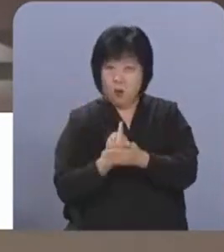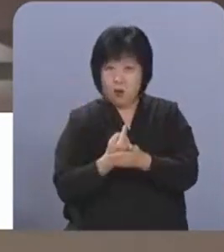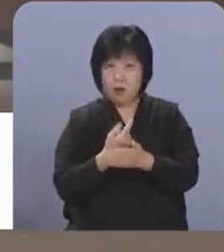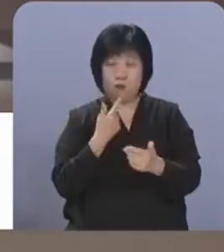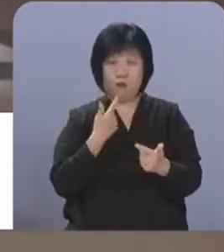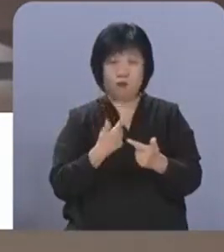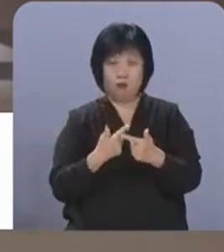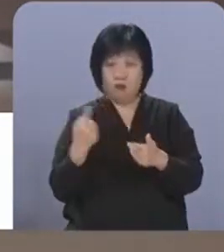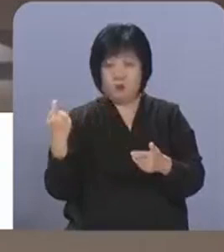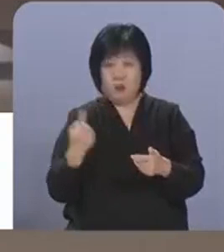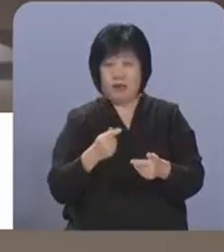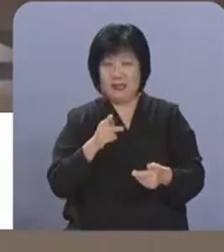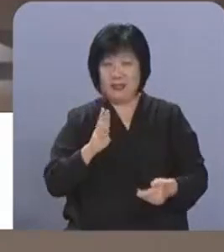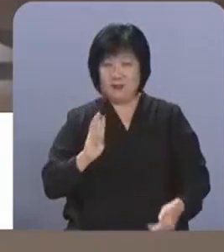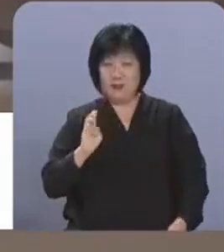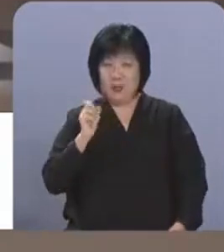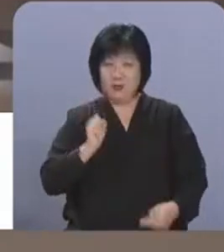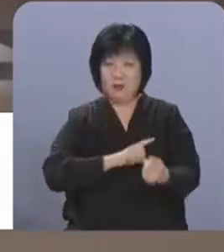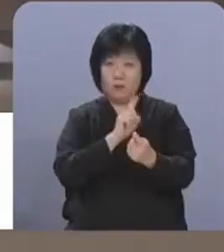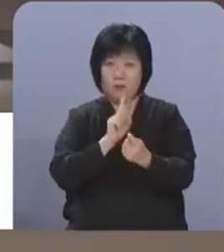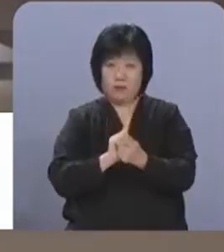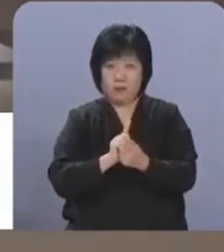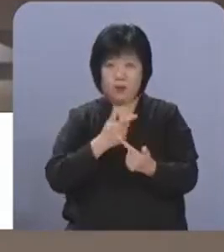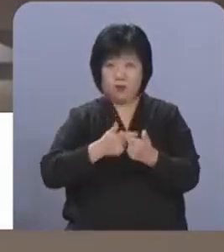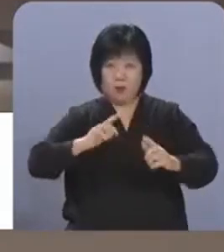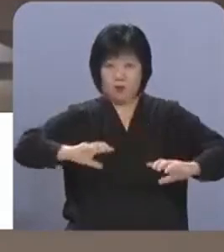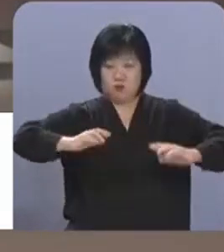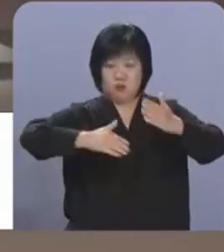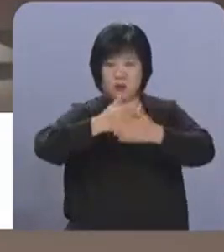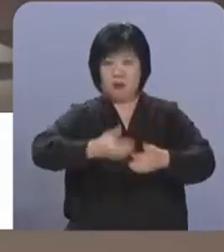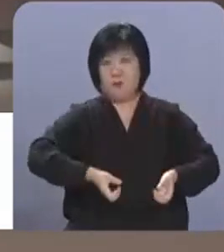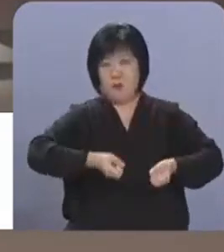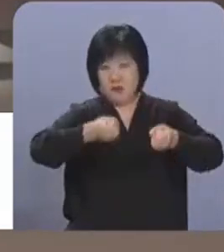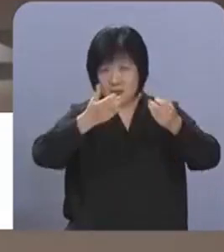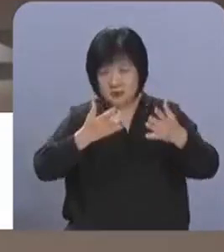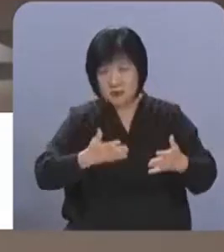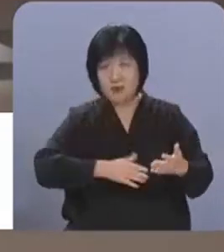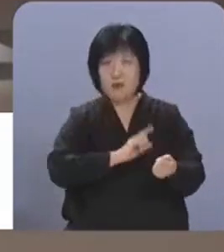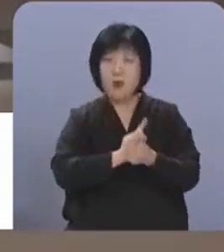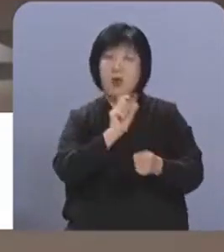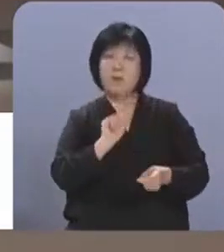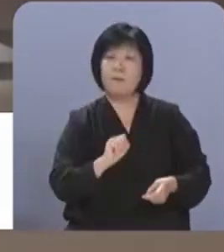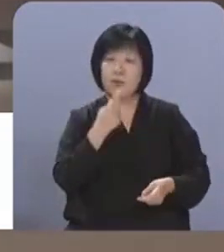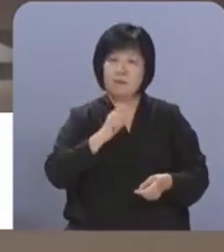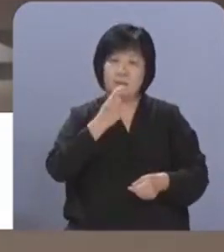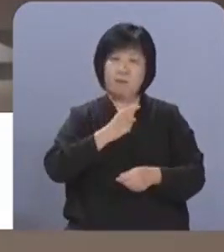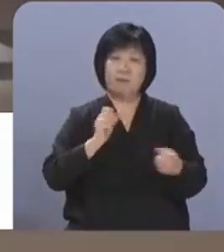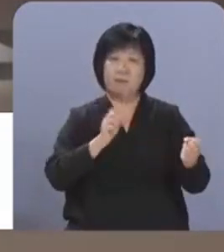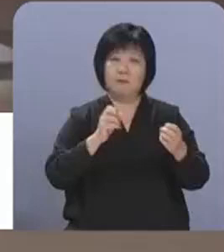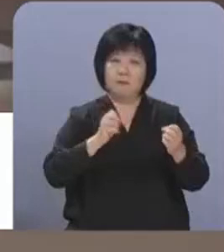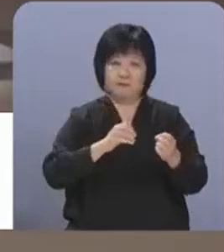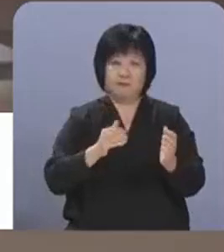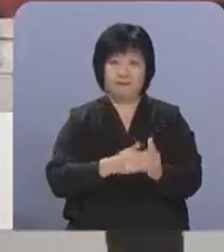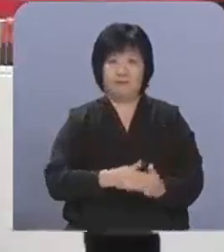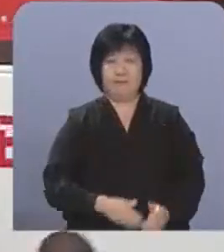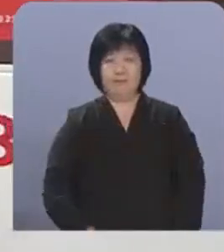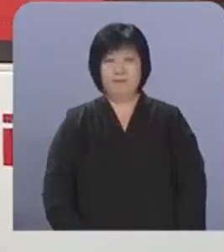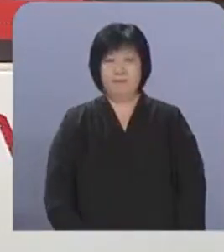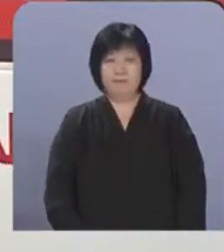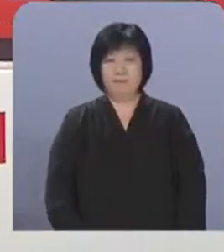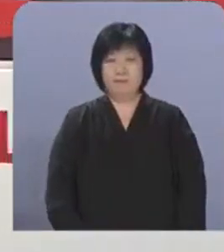닝하오 감독이 KBS와 만나 부산국제영화제와의 인연을 풀어놨습니다. 보도에 강혜슬 기자입니다.